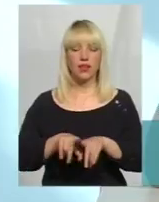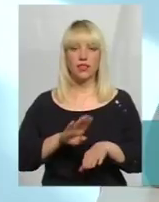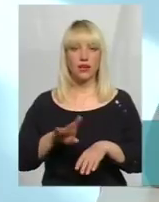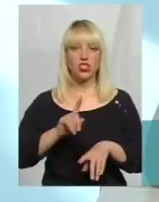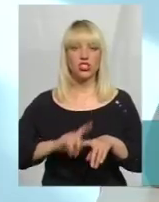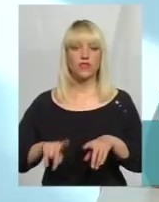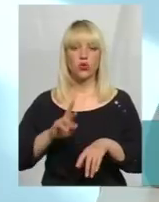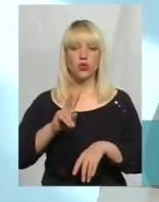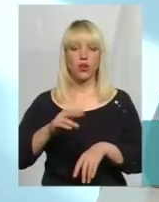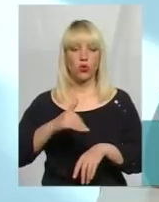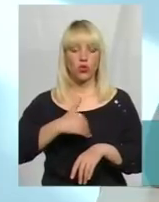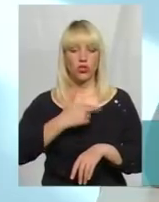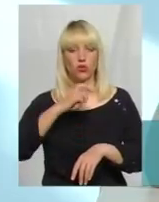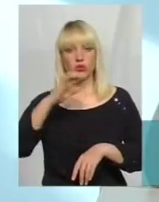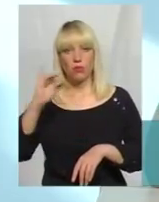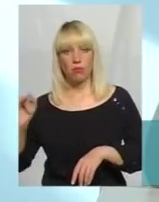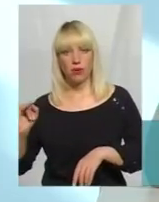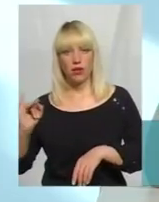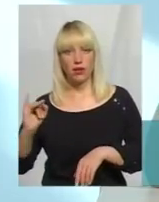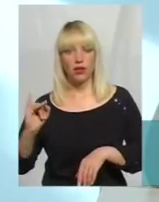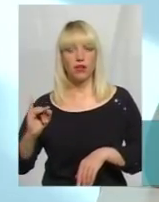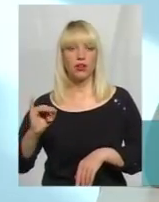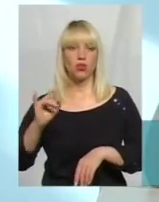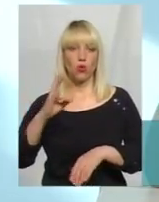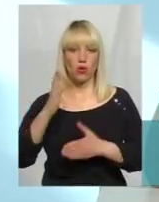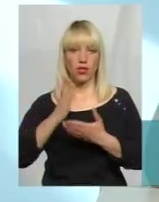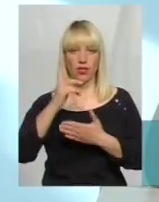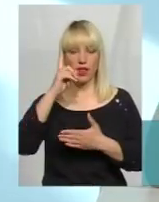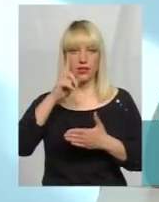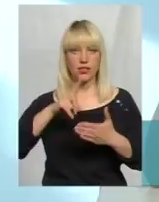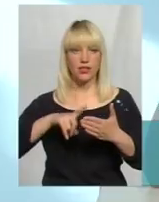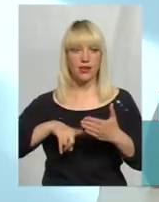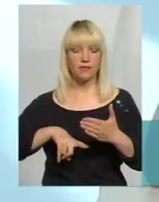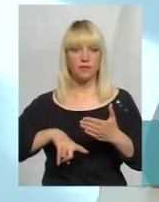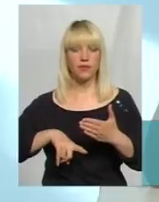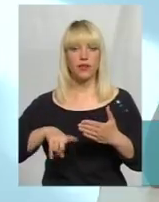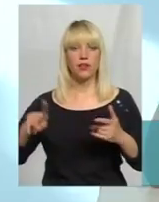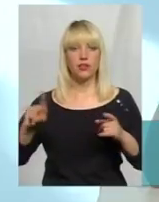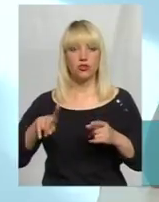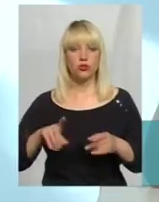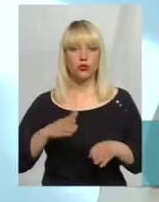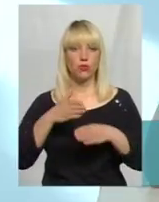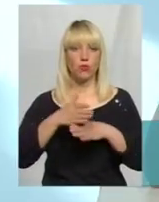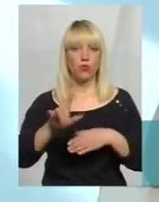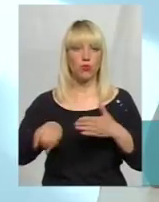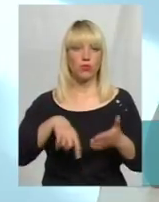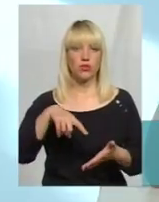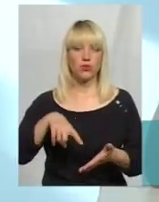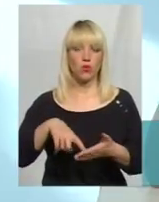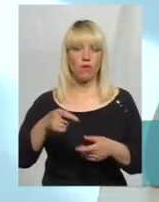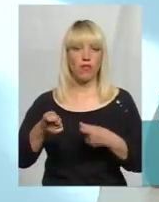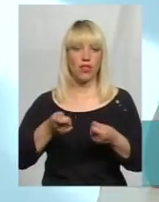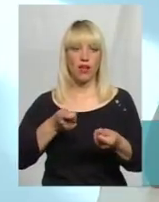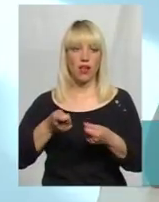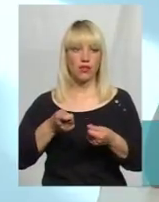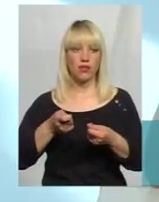хотілося, ця справа просувається. Але маємо надію і сподівання, що з допомогою міської влади,